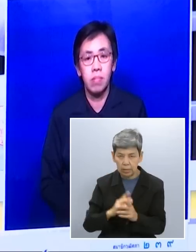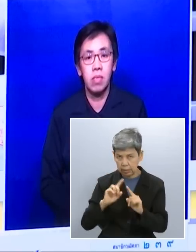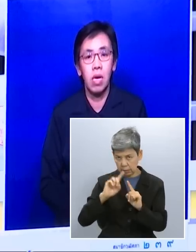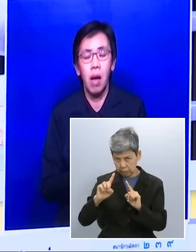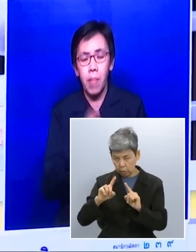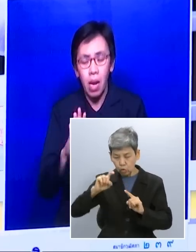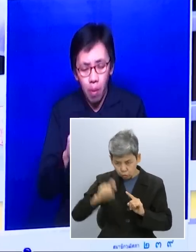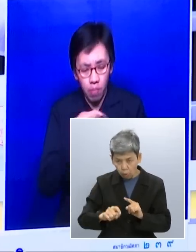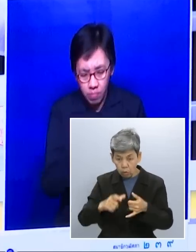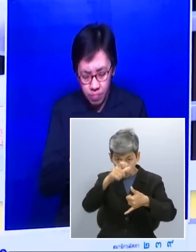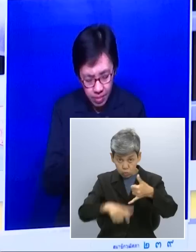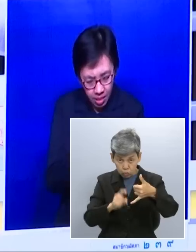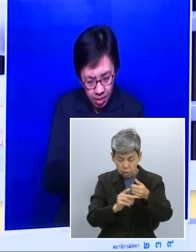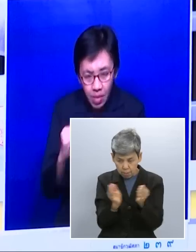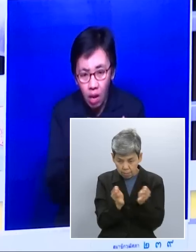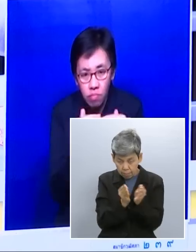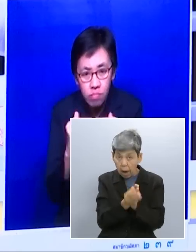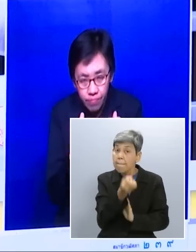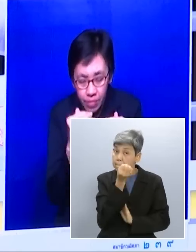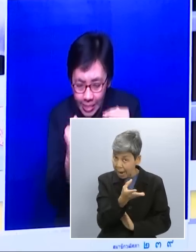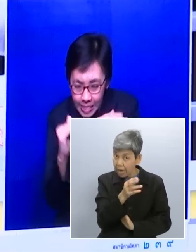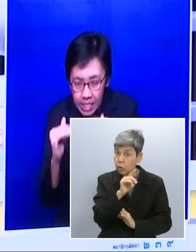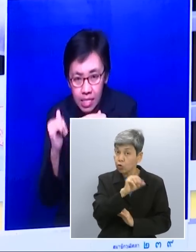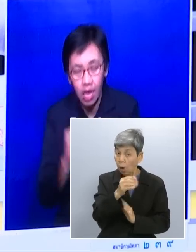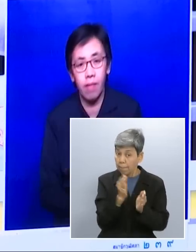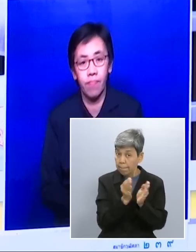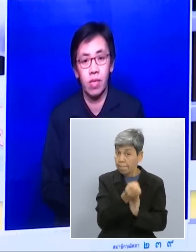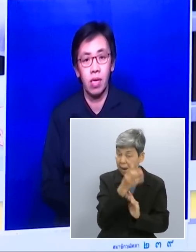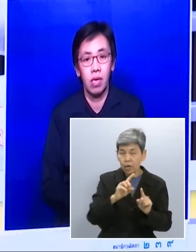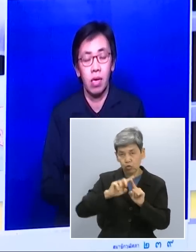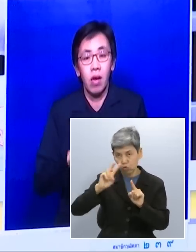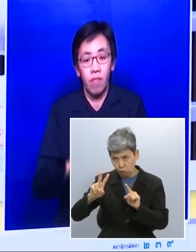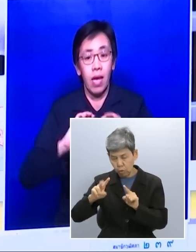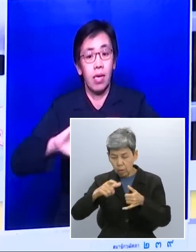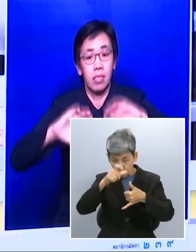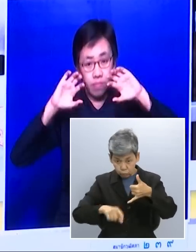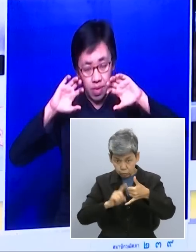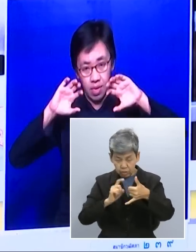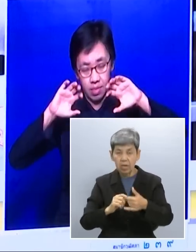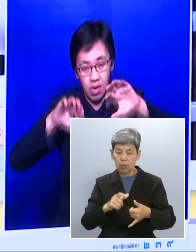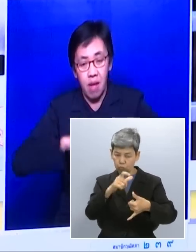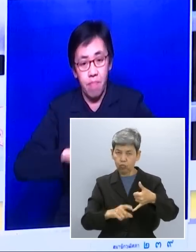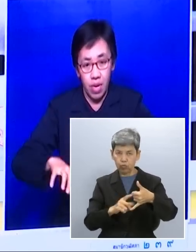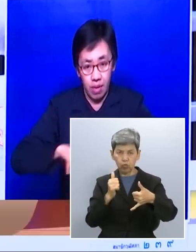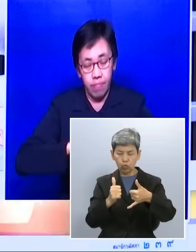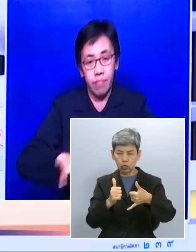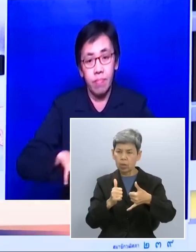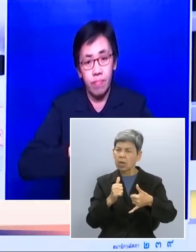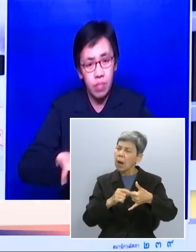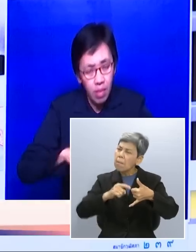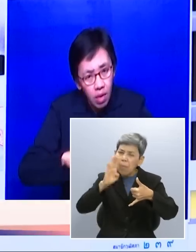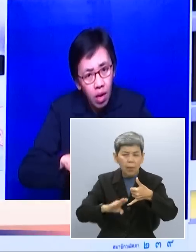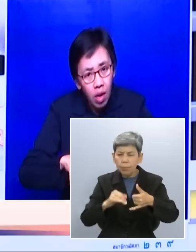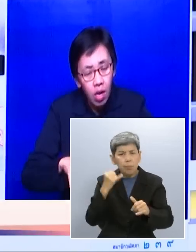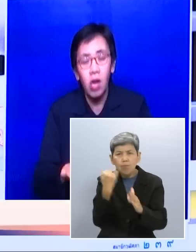ต้องเป็นคนที่มีเสียงข้างมากในสภาสส 2ต้องเป็นคนที่มีคุณสมบัติต้องไม่มีลักษณะต้อง